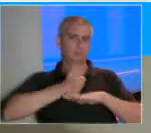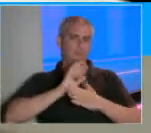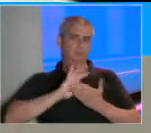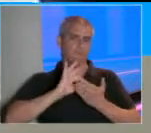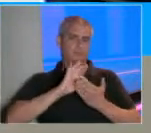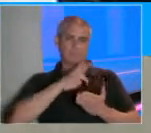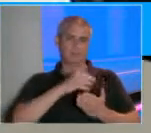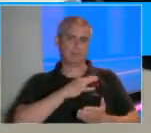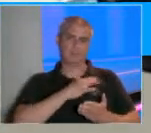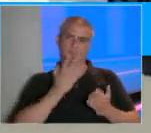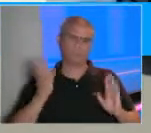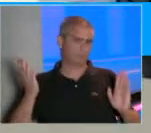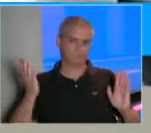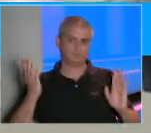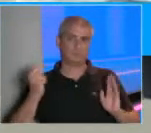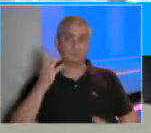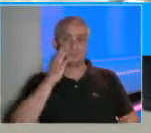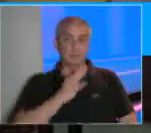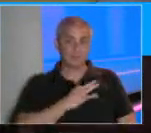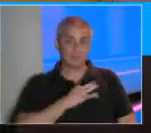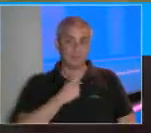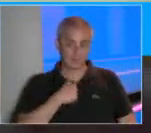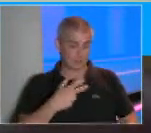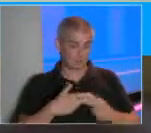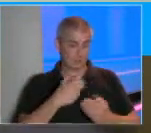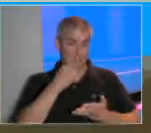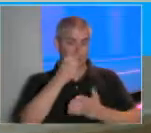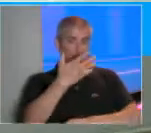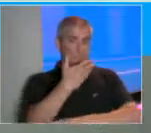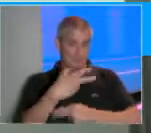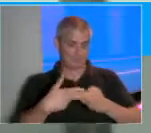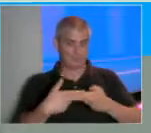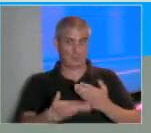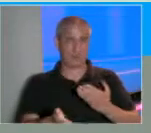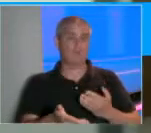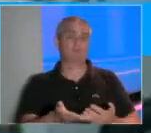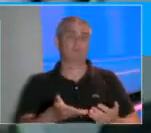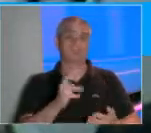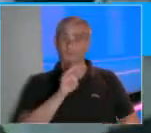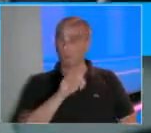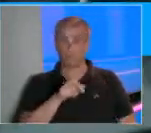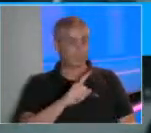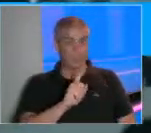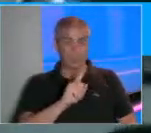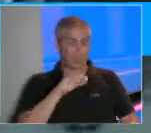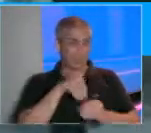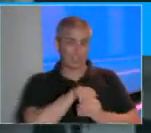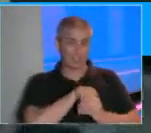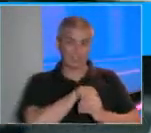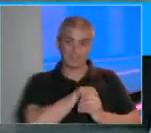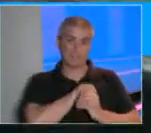משרד הבריאות, ושים לב, אנחנו ערב תקציב המדינה עוד מעט. אוקיי. אם הנושא הזה לא ייכנס